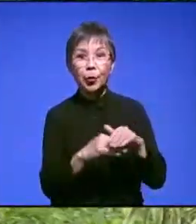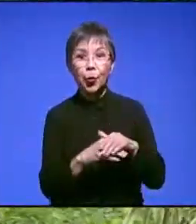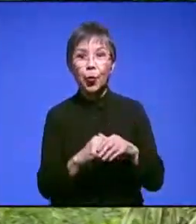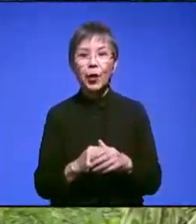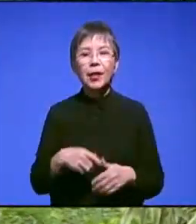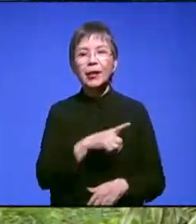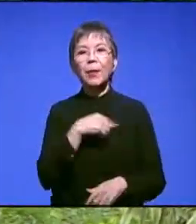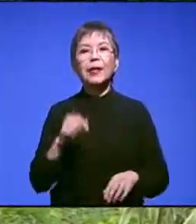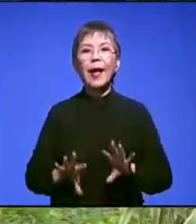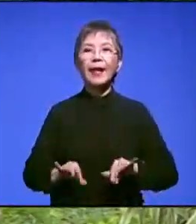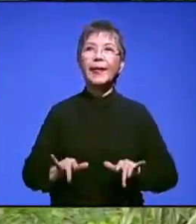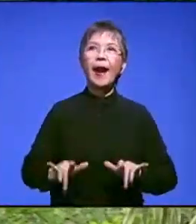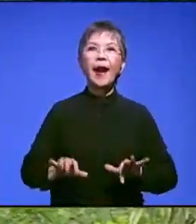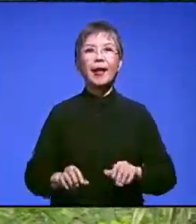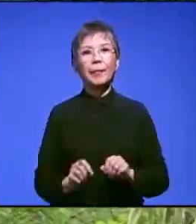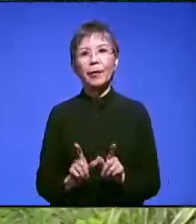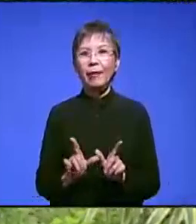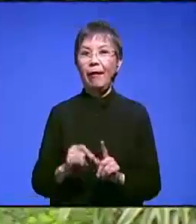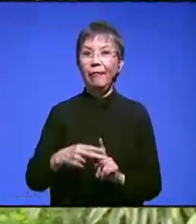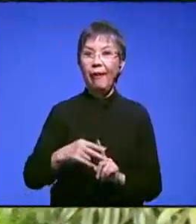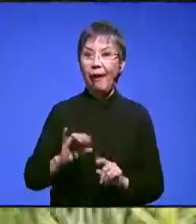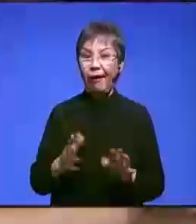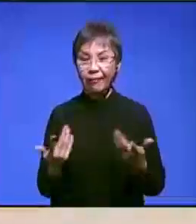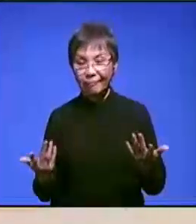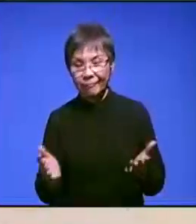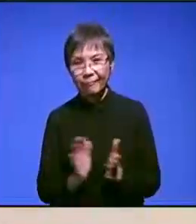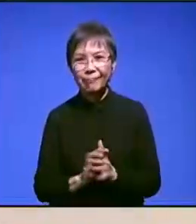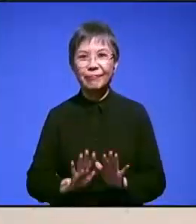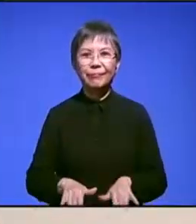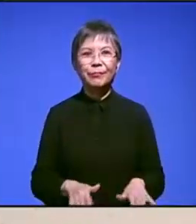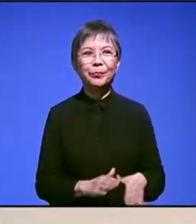WFA ataupun ketika berkumpul bersama keluarga.